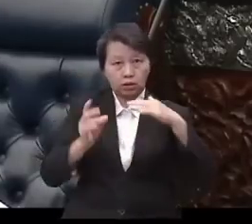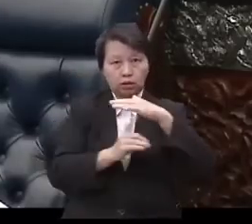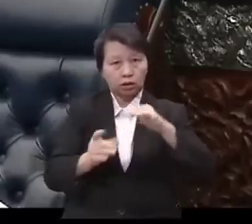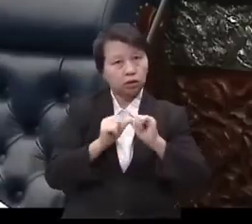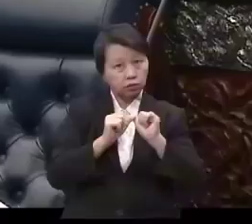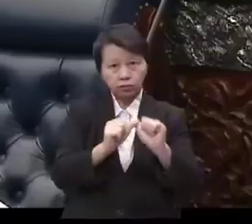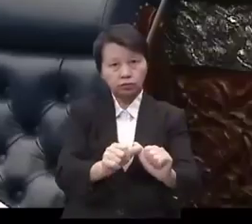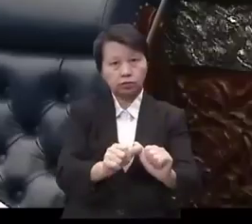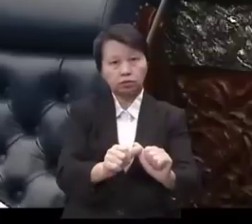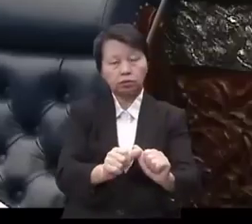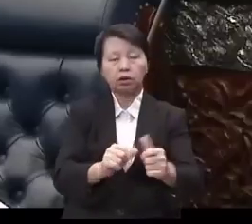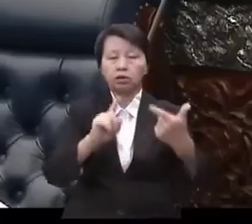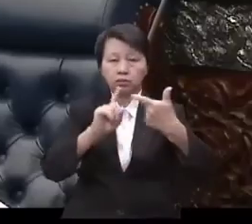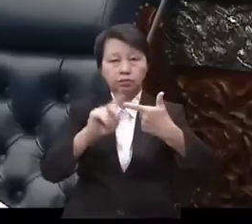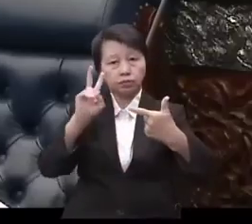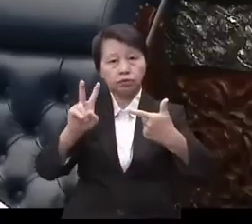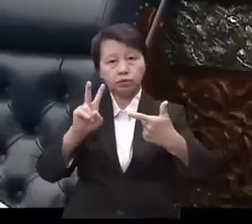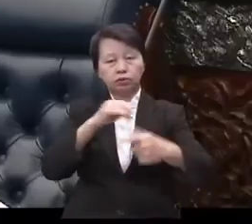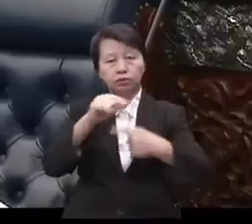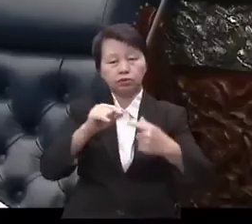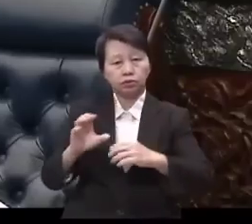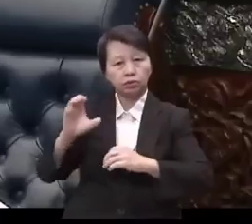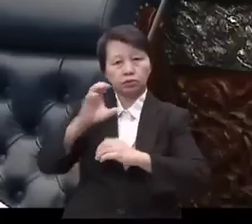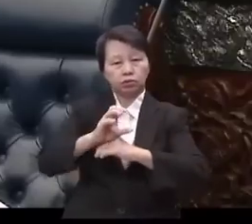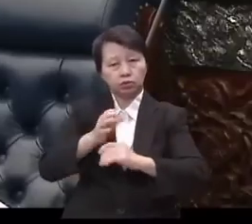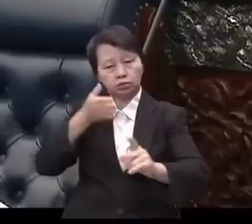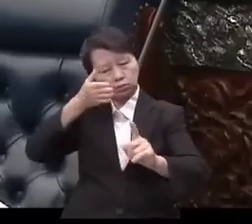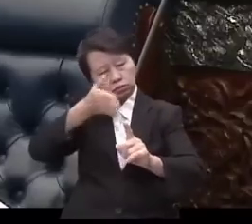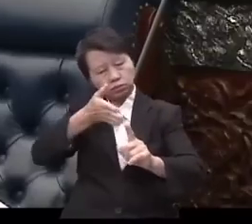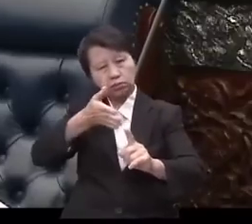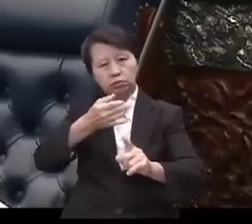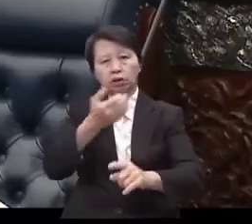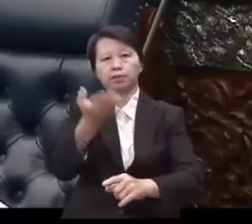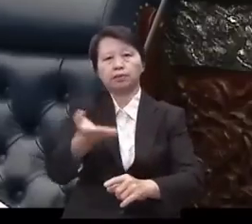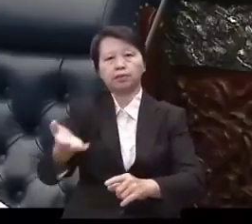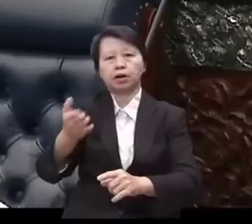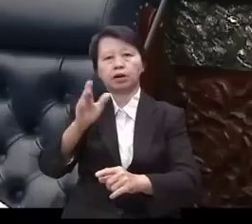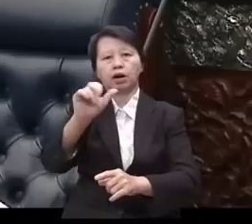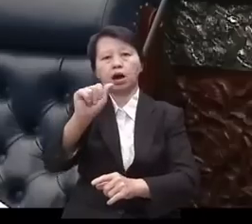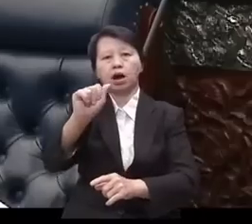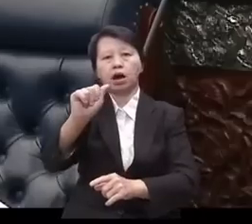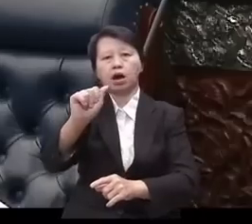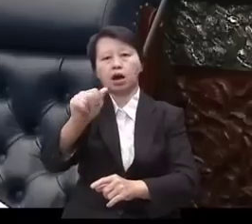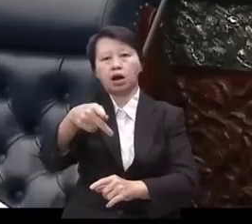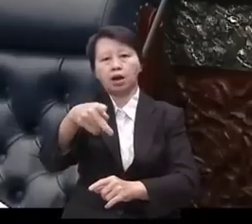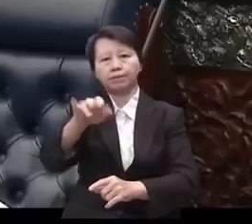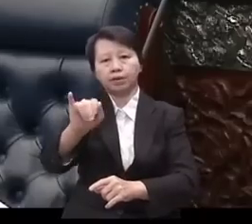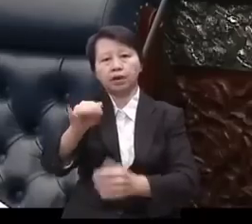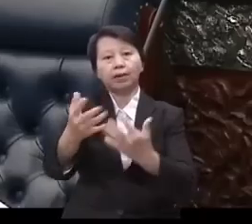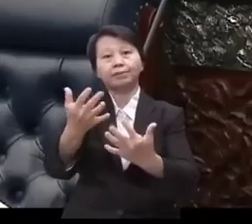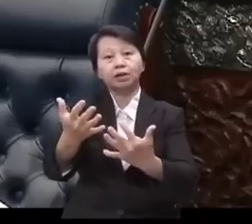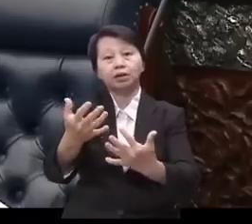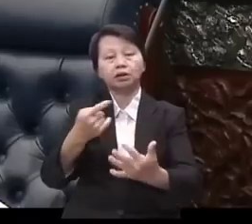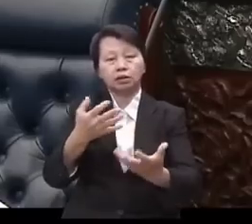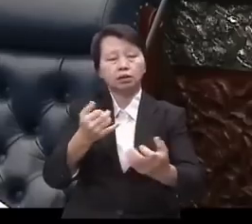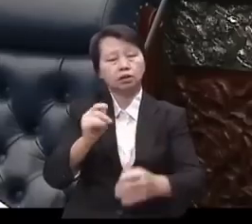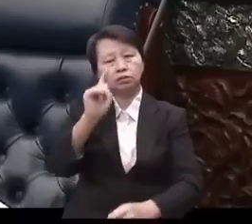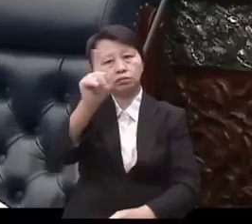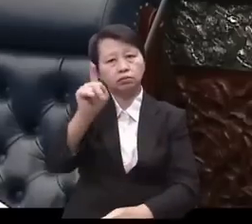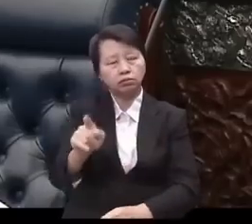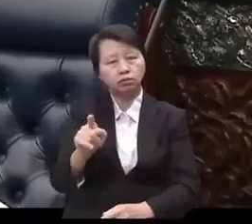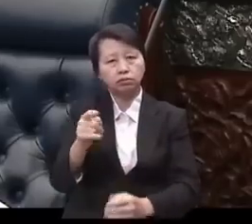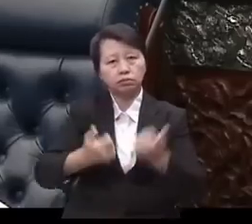masih diteruskan? Kedua, tentang subsidi bersasar tadi, bahan api. Kita nak bertanya sama